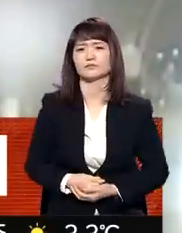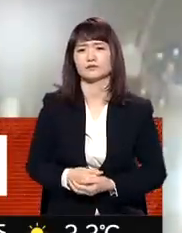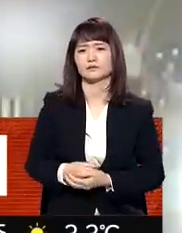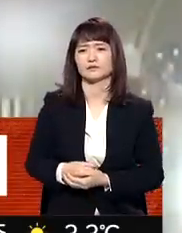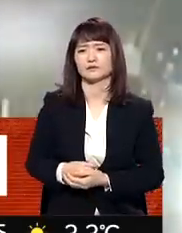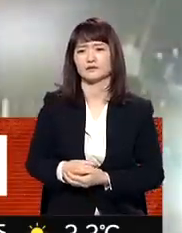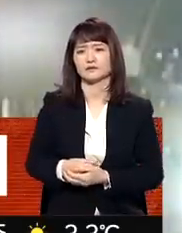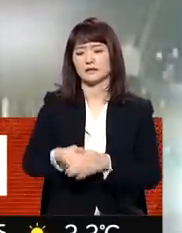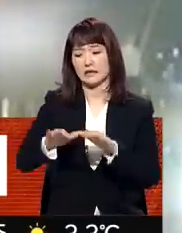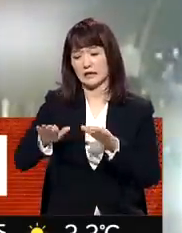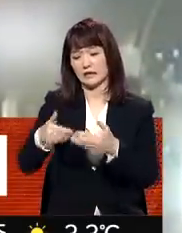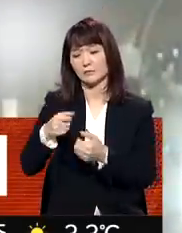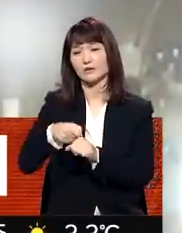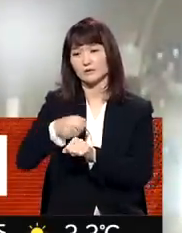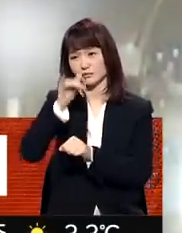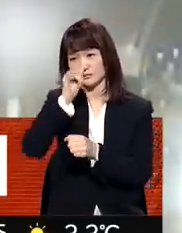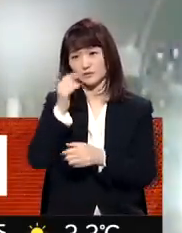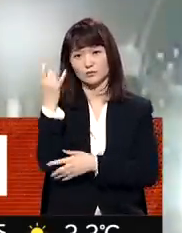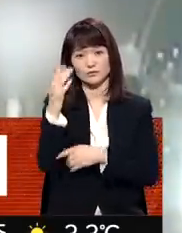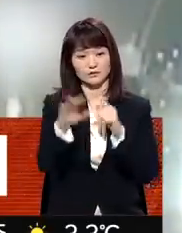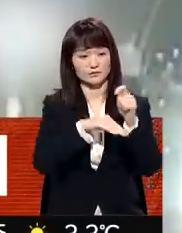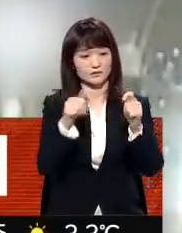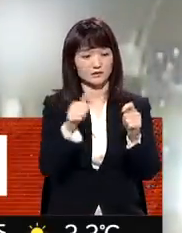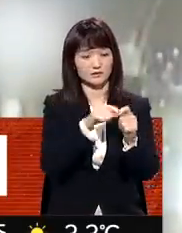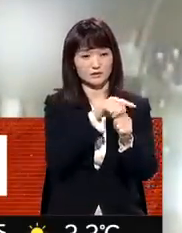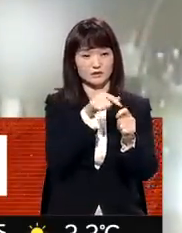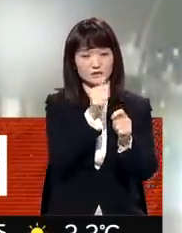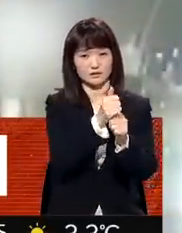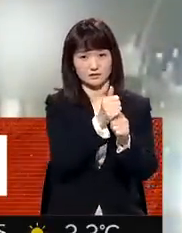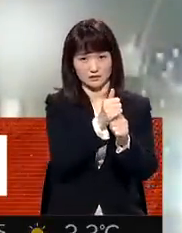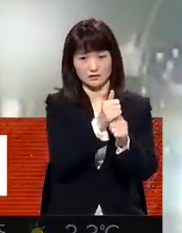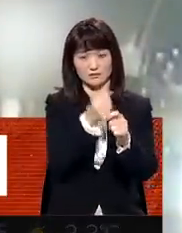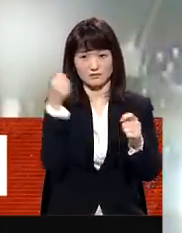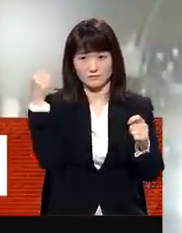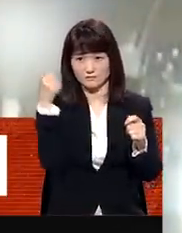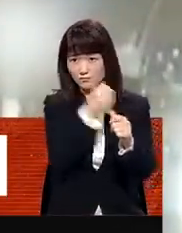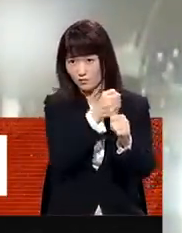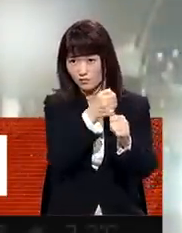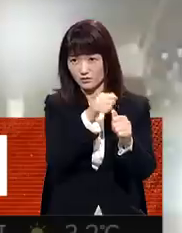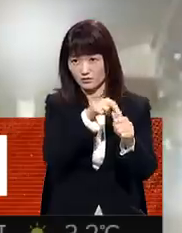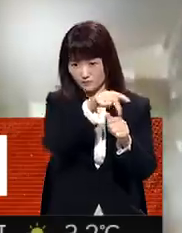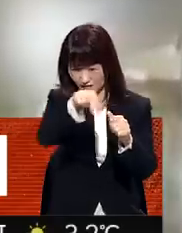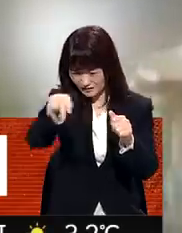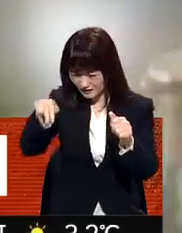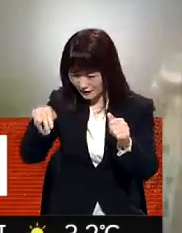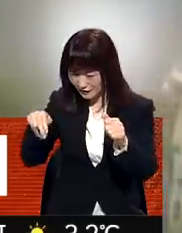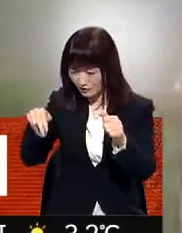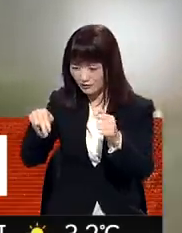원래 만약에 차 안에서 그런 폭행이 이루어졌다 그러면 내려 내려가 나와서 폭행으로